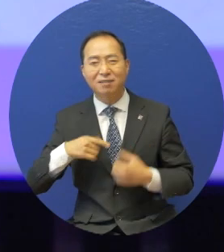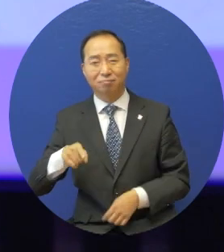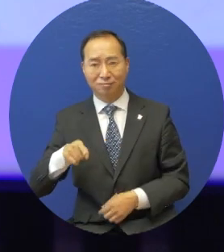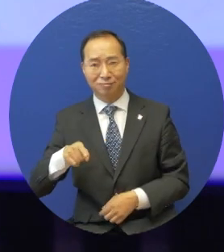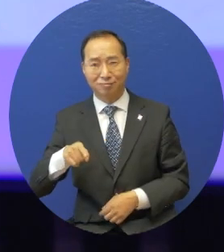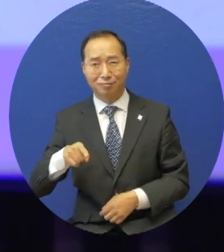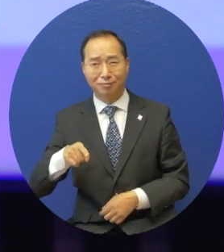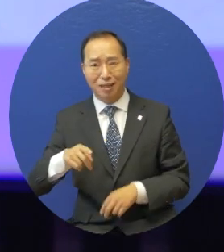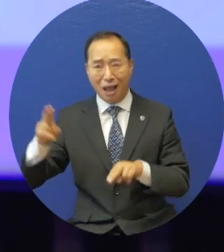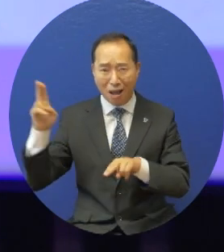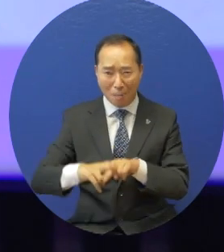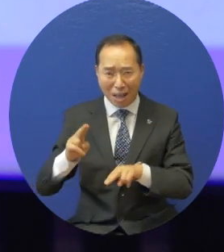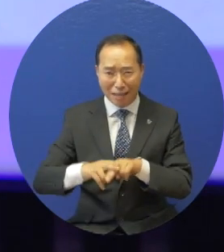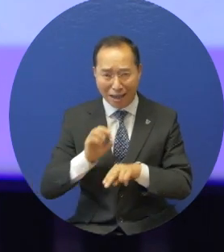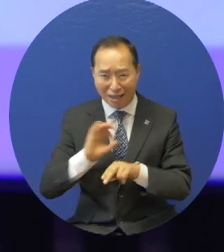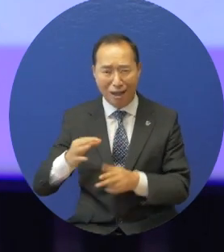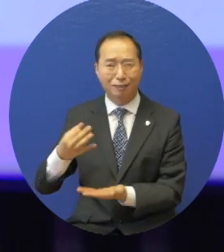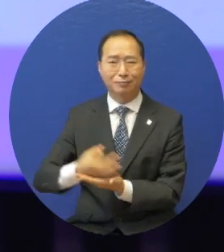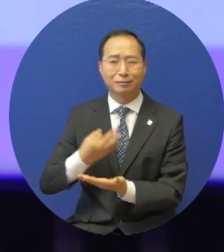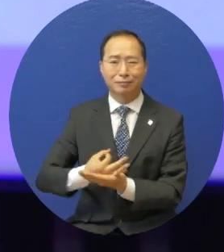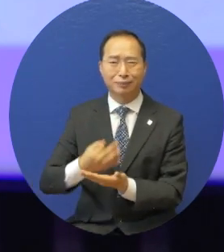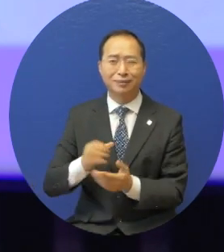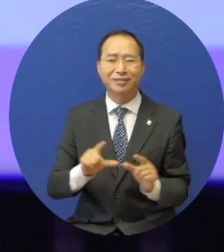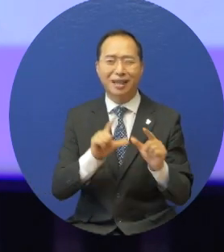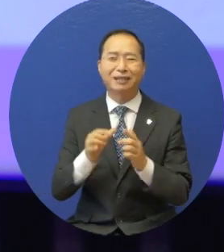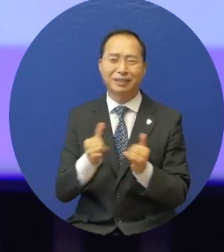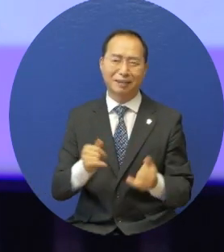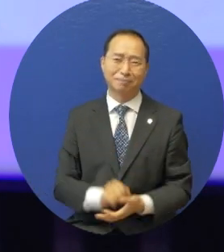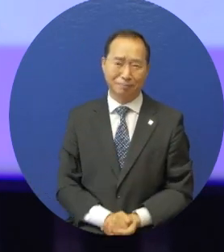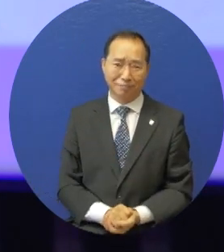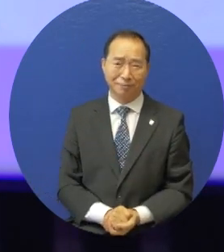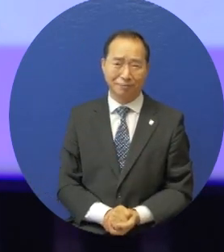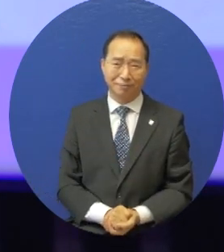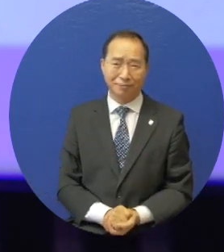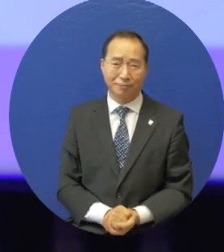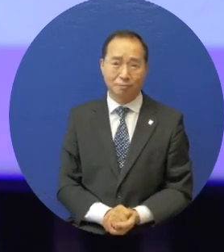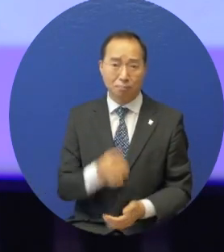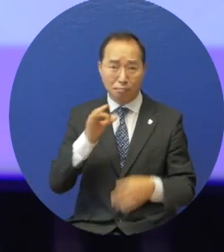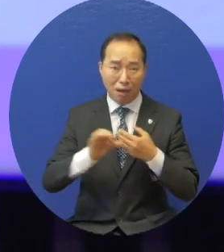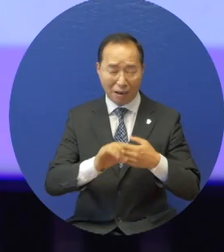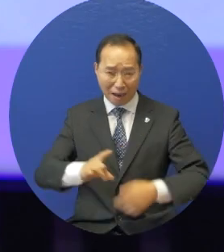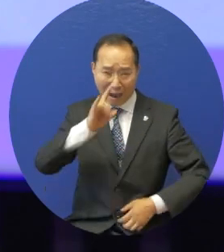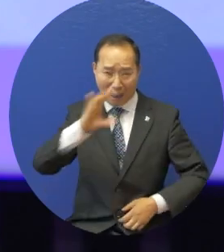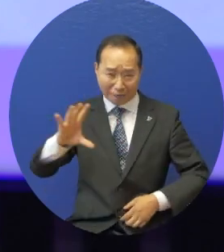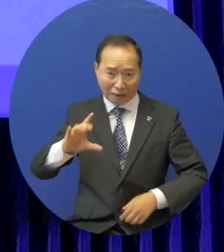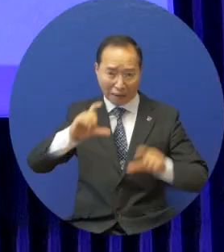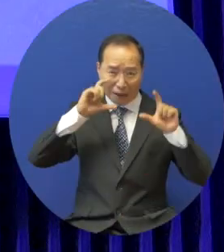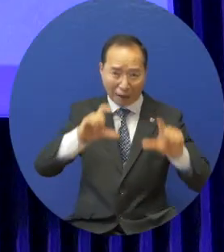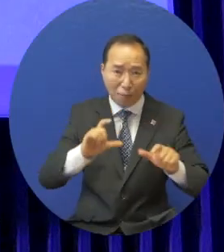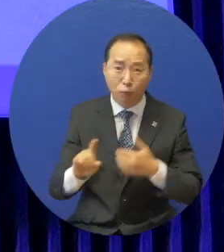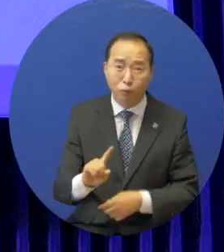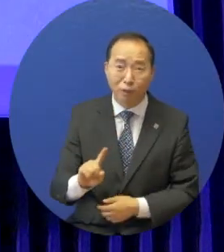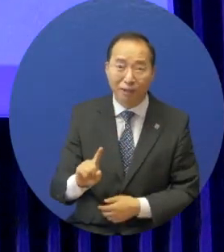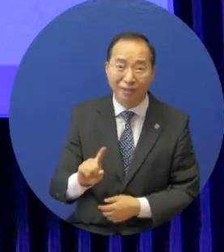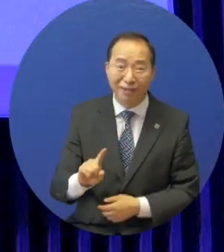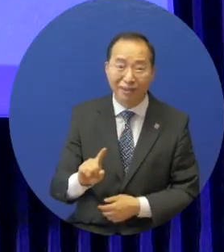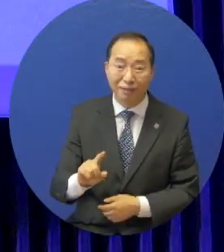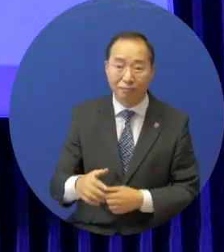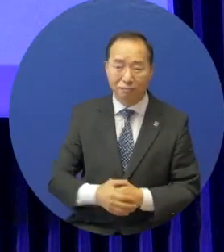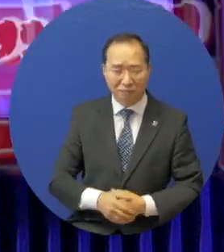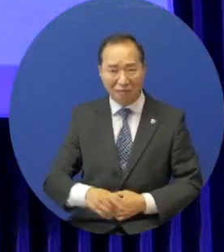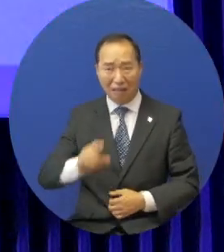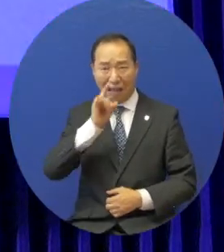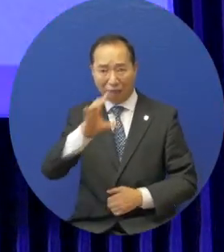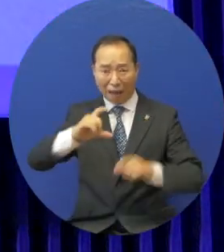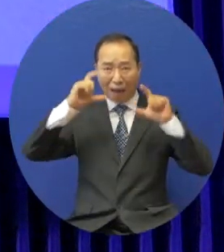직업이었어요. 맞아야 살아가는 사람들입니다. 물론 지금처럼 이거를 금지시키면 예를 들어서 야 우리가 대장자라고 하는